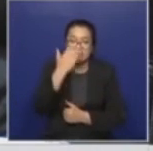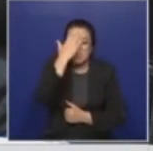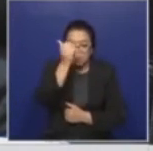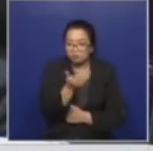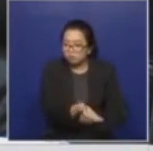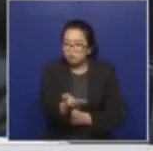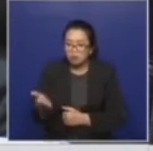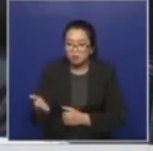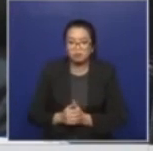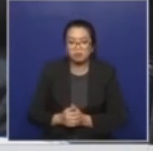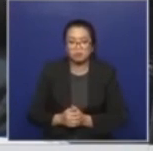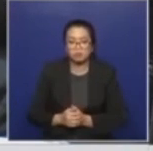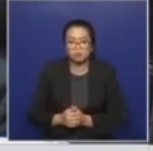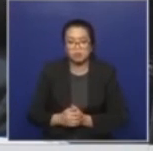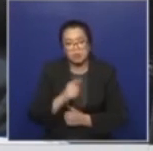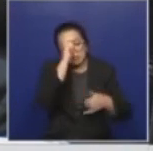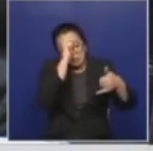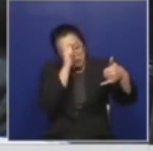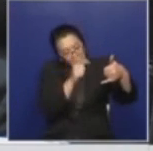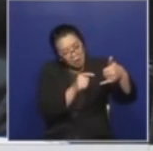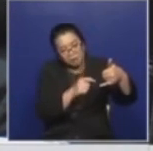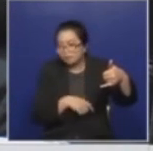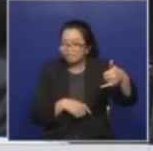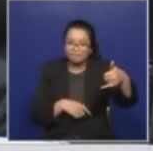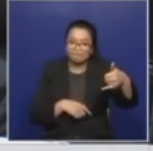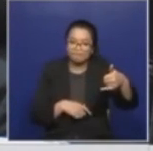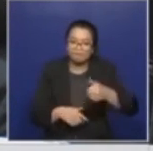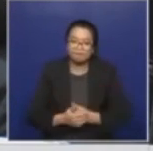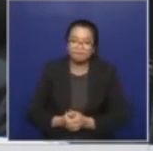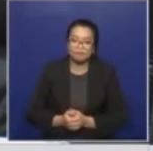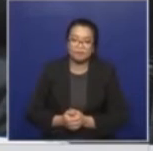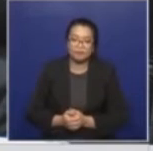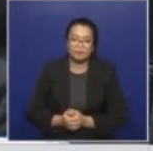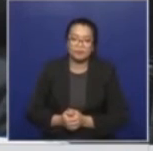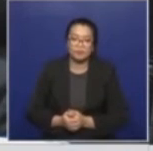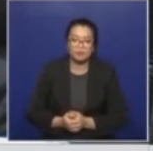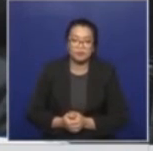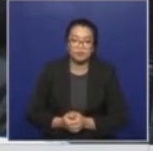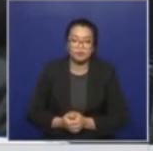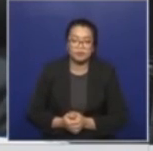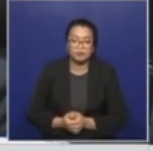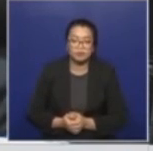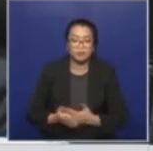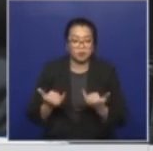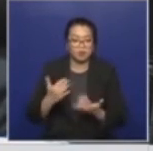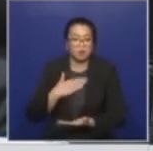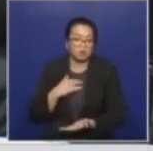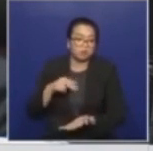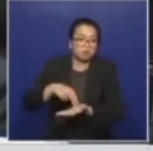ามีวิกฤตศรัทธาเกิดขึ้นเขาตอบมาอย่างนั้นจริงๆด้วยความเคารพท่านท่านครับสิ่งที่ผมพูดขึ้นมาในวันนี้เนี่ย